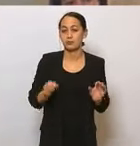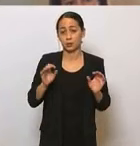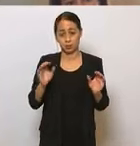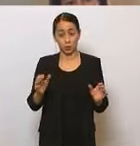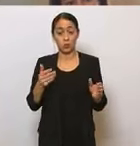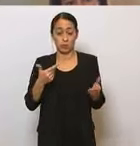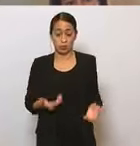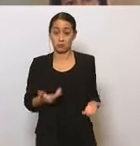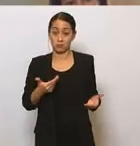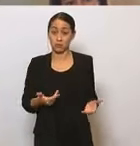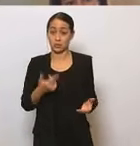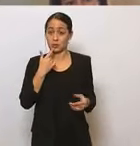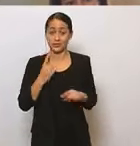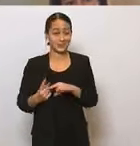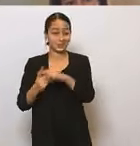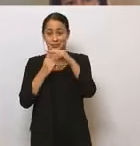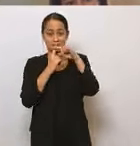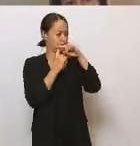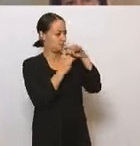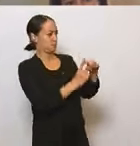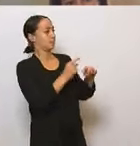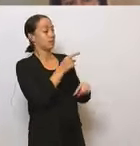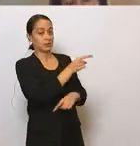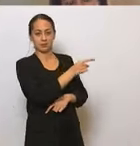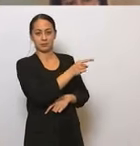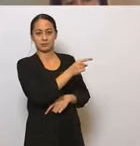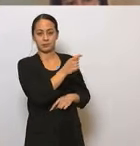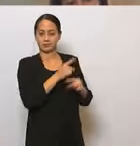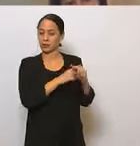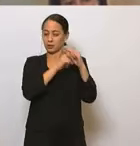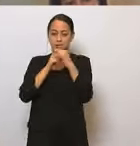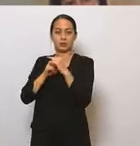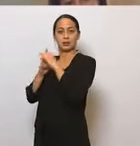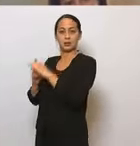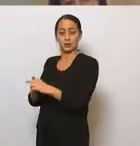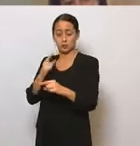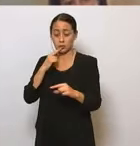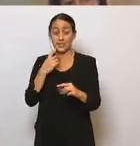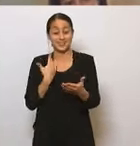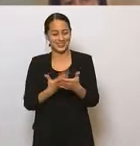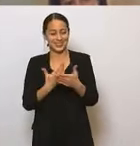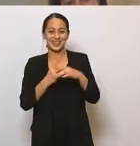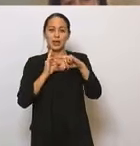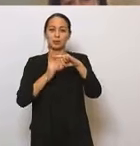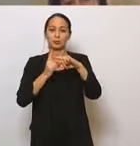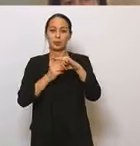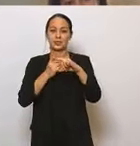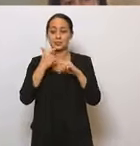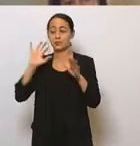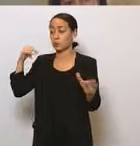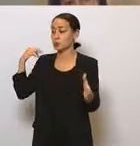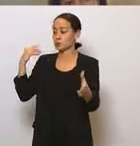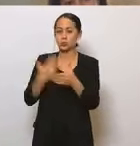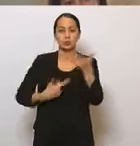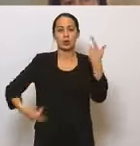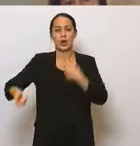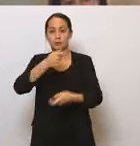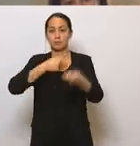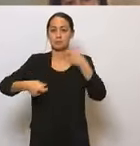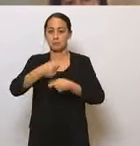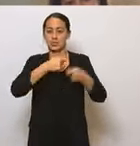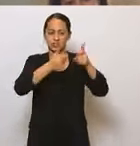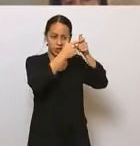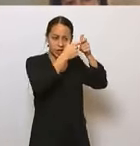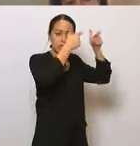va dans l'autre direction et c'est positif pour tous ceux qui ont souffert dans ces marchés trop fortement dominés par les